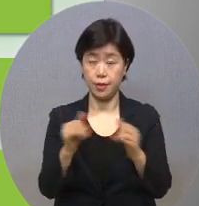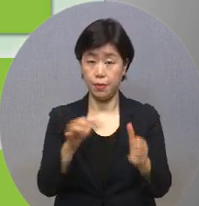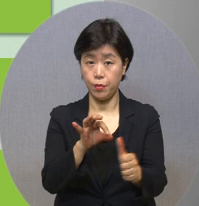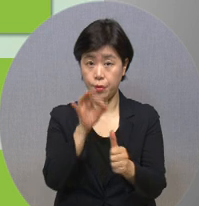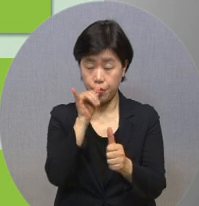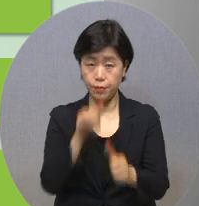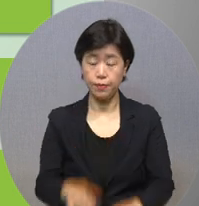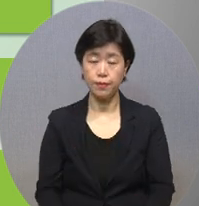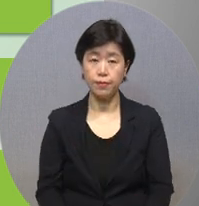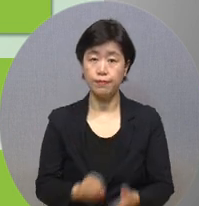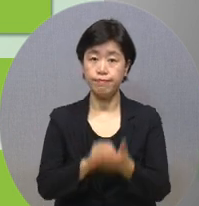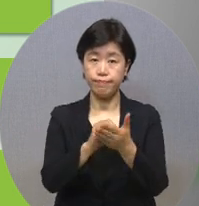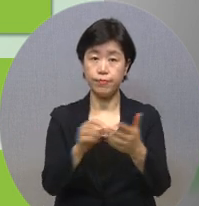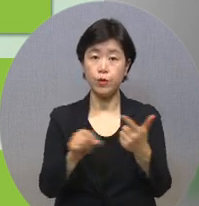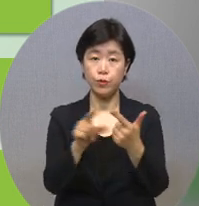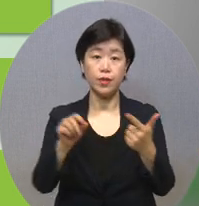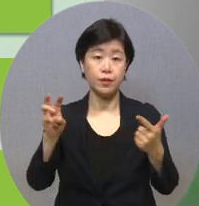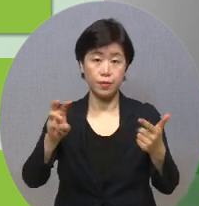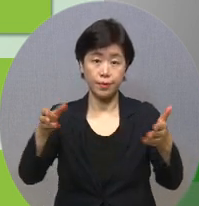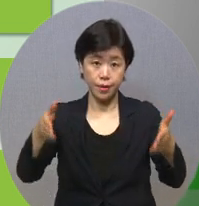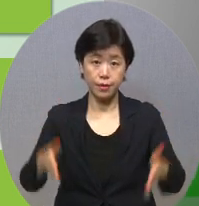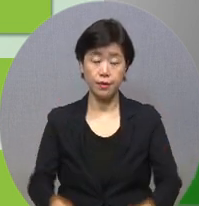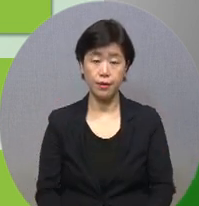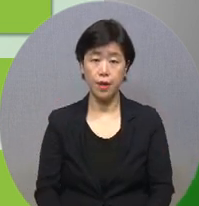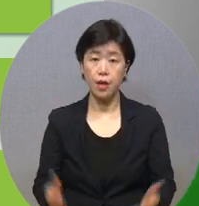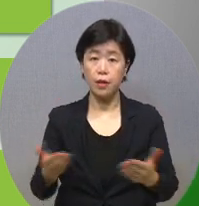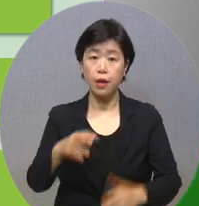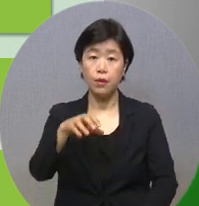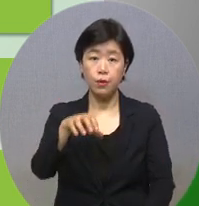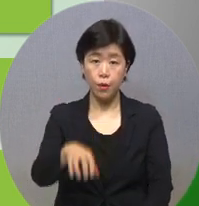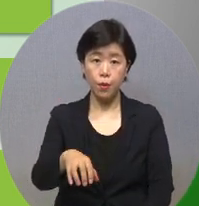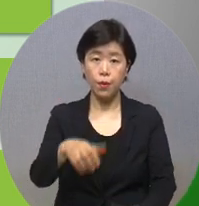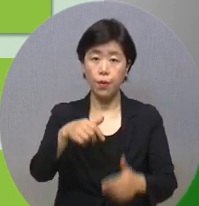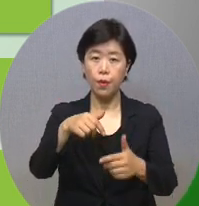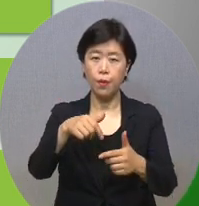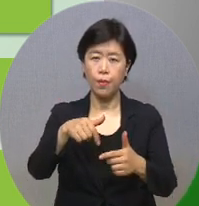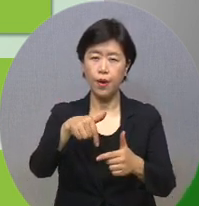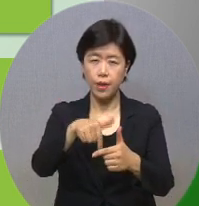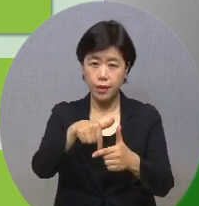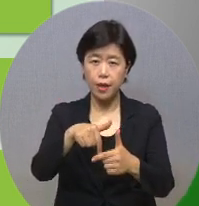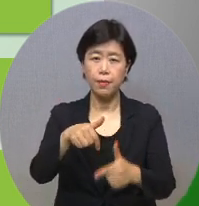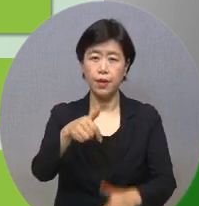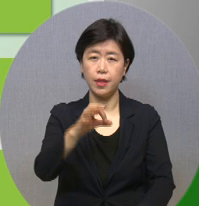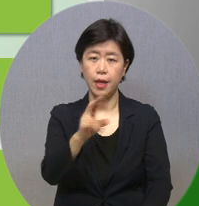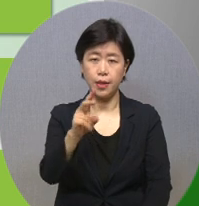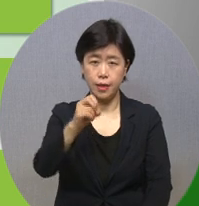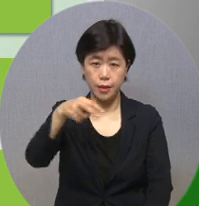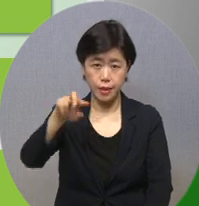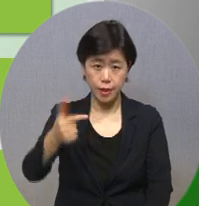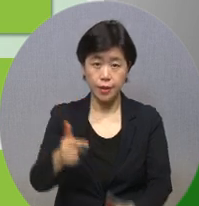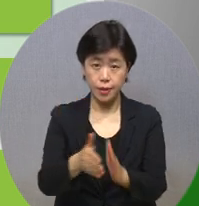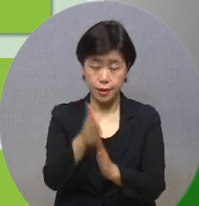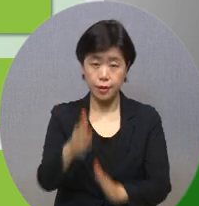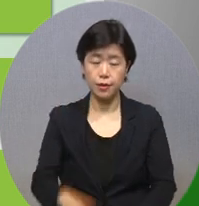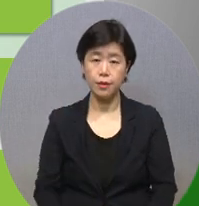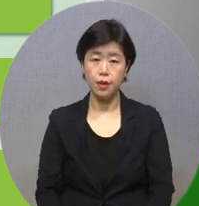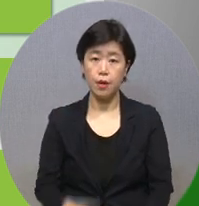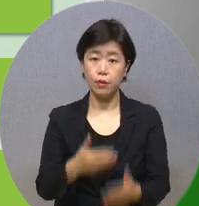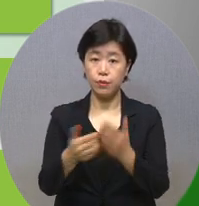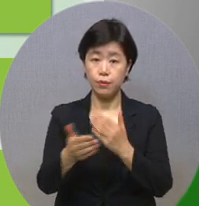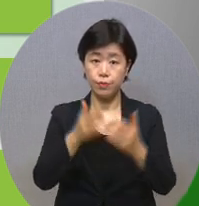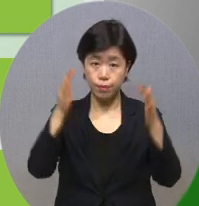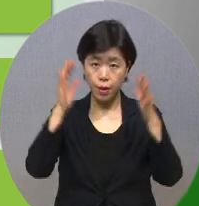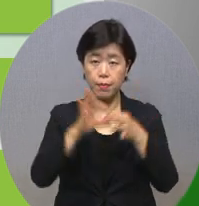6월 30일까지며 근무지는 경상남도 양산시입니다. 경력과 학력은 무관하며 상용직을